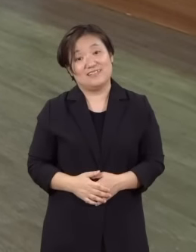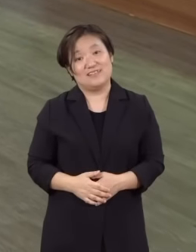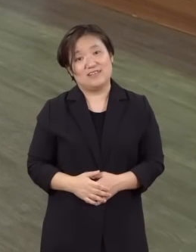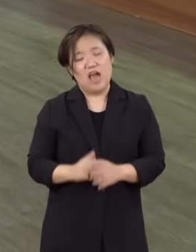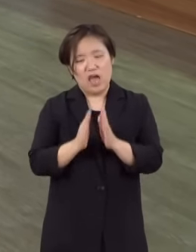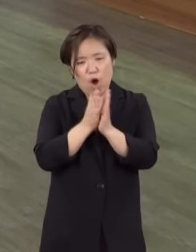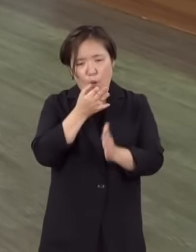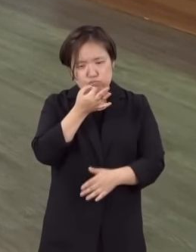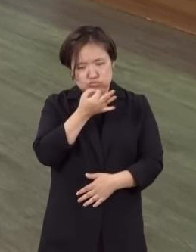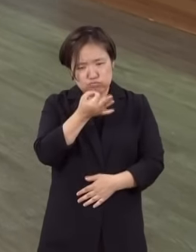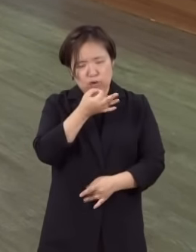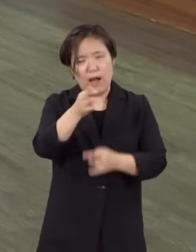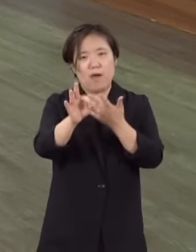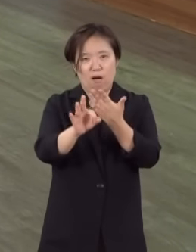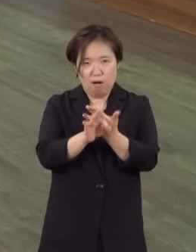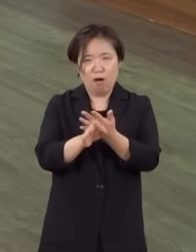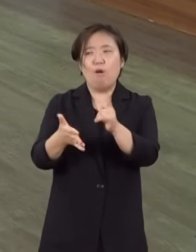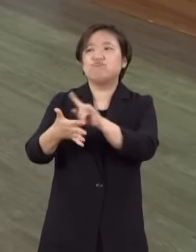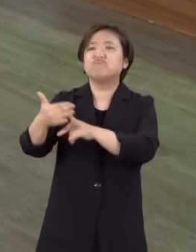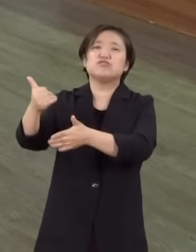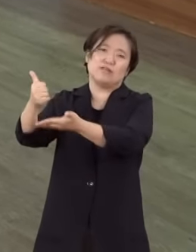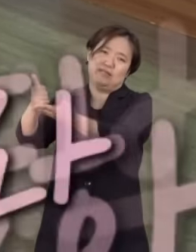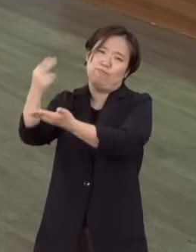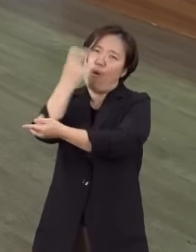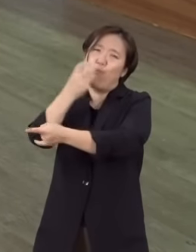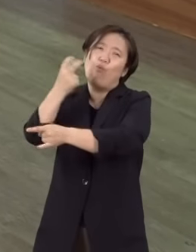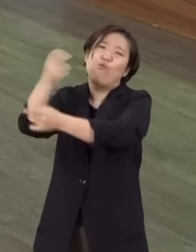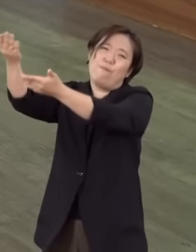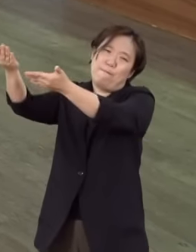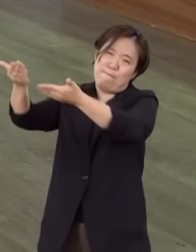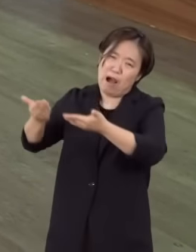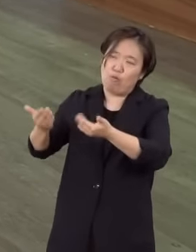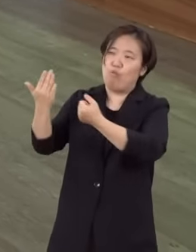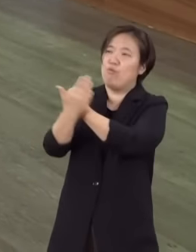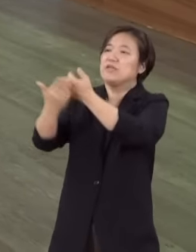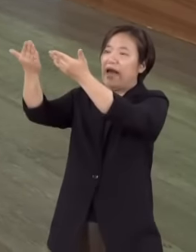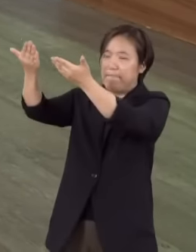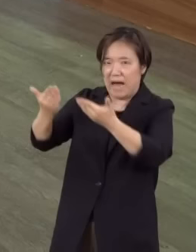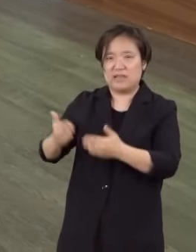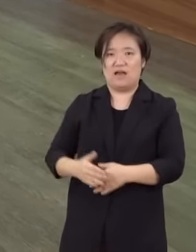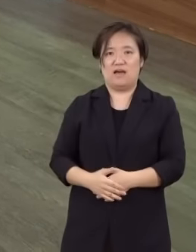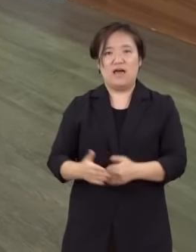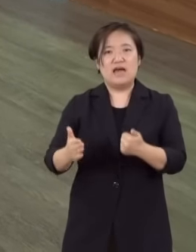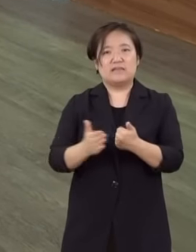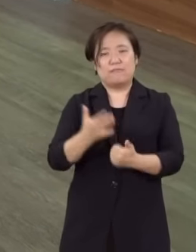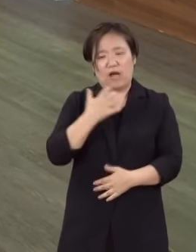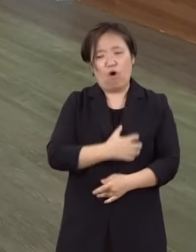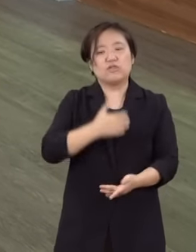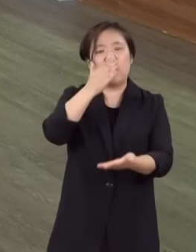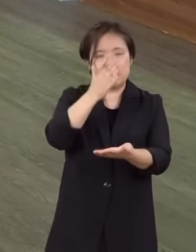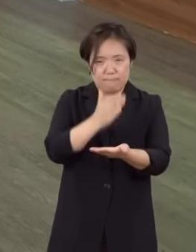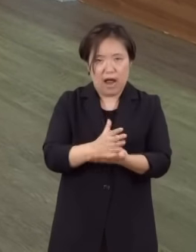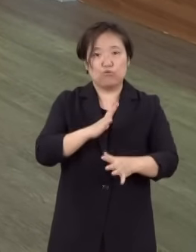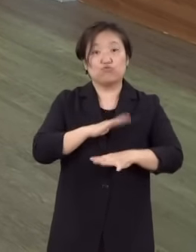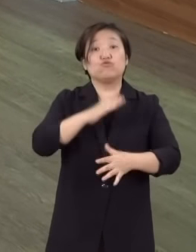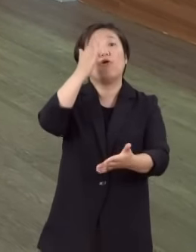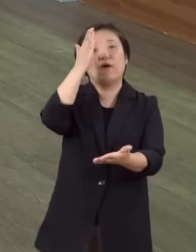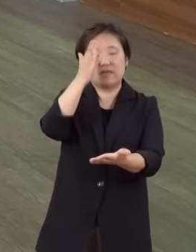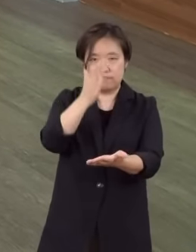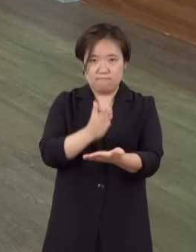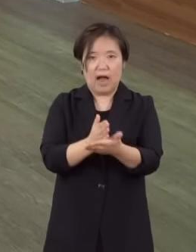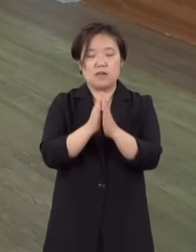반드시 불보살님이 보호해 주신다 두려워하지 말고 걱정하지 말아라 염불해도